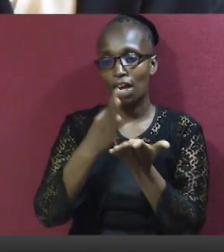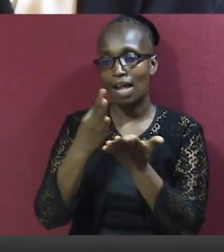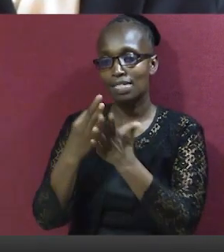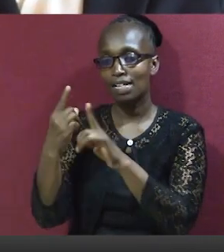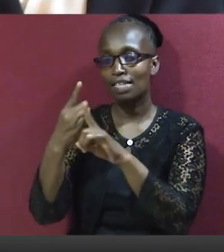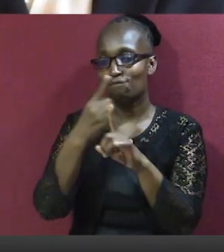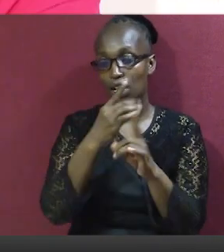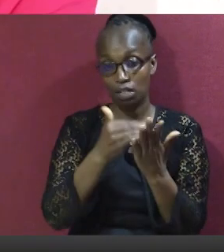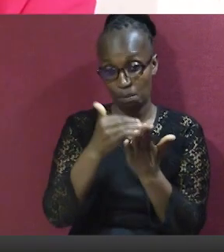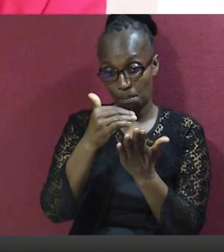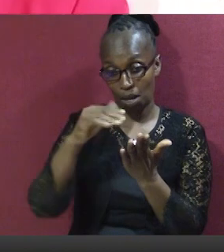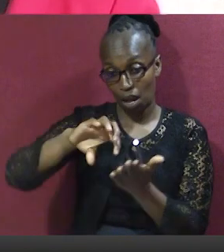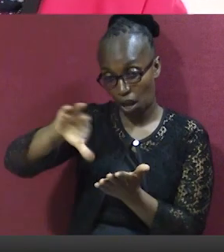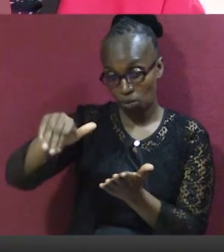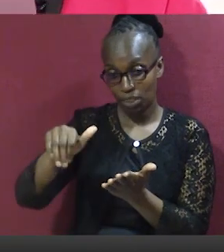kaunti mbalimbali.